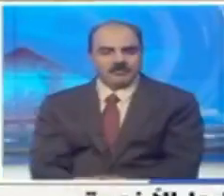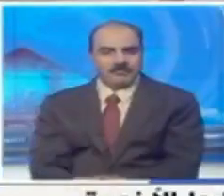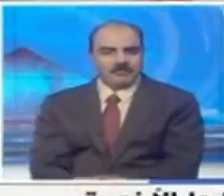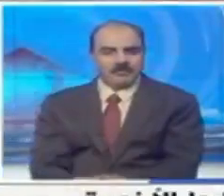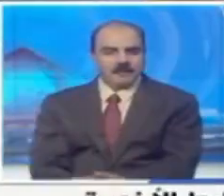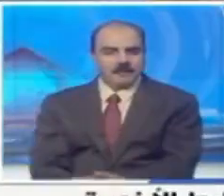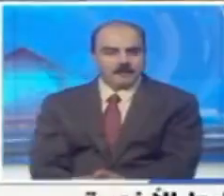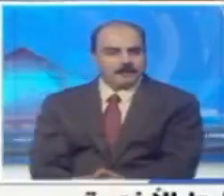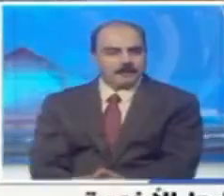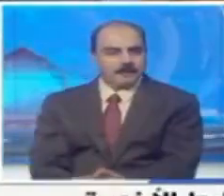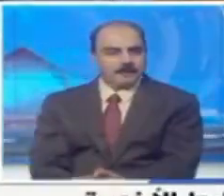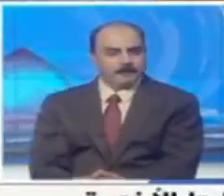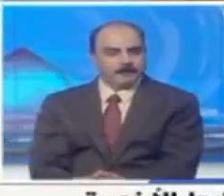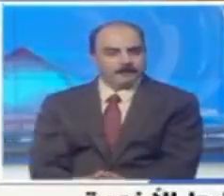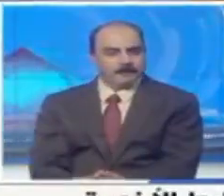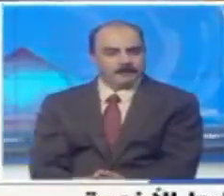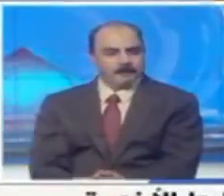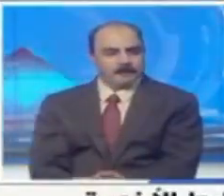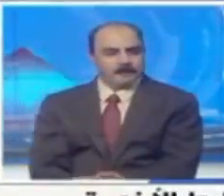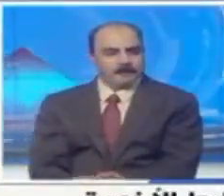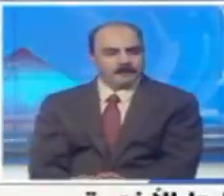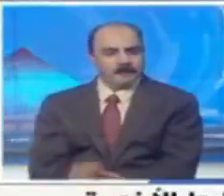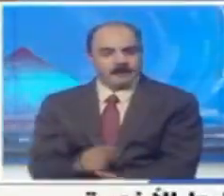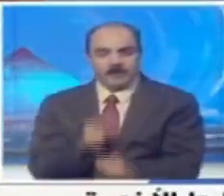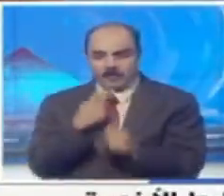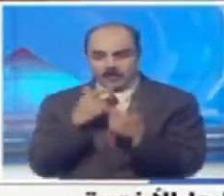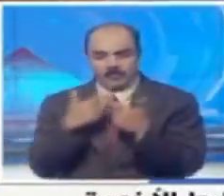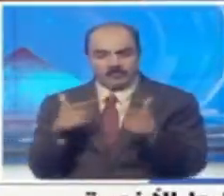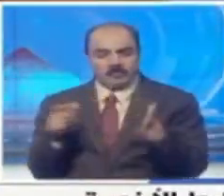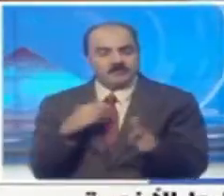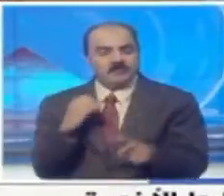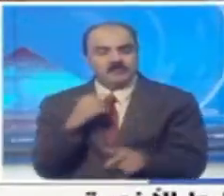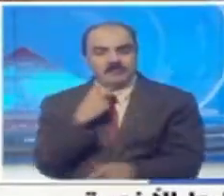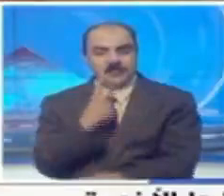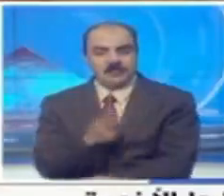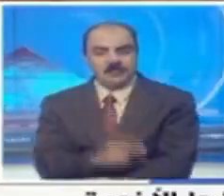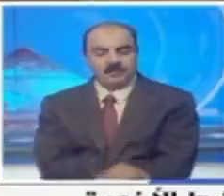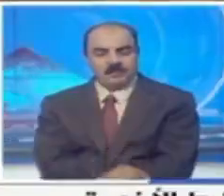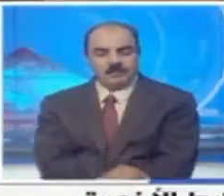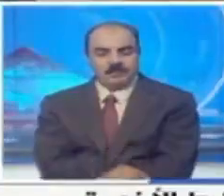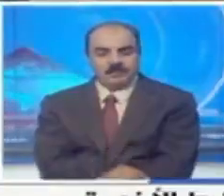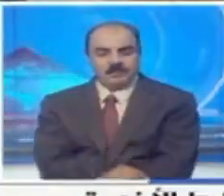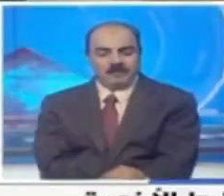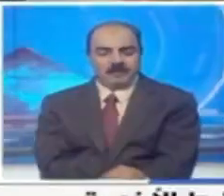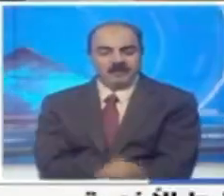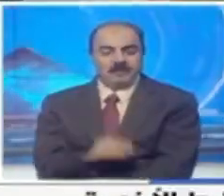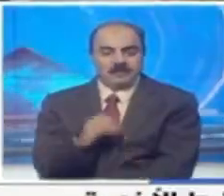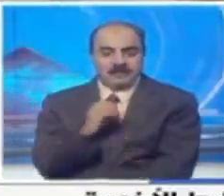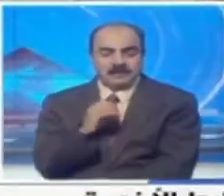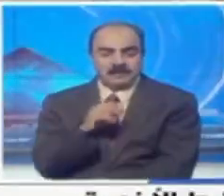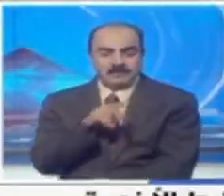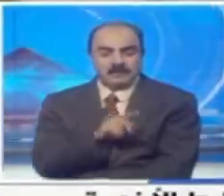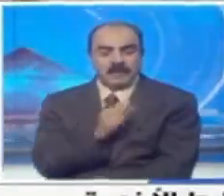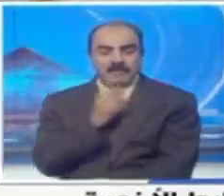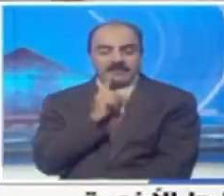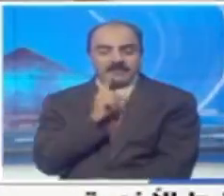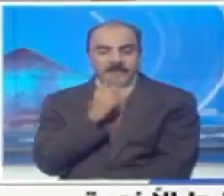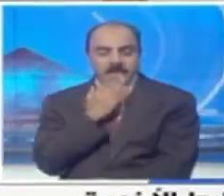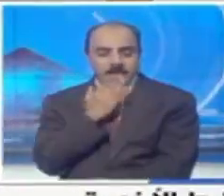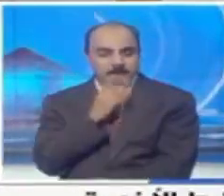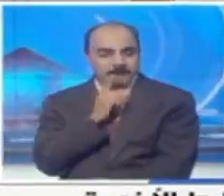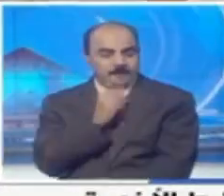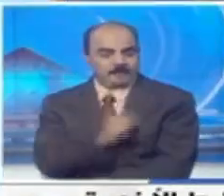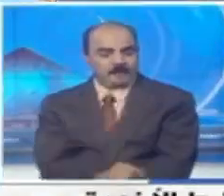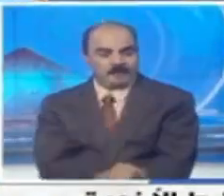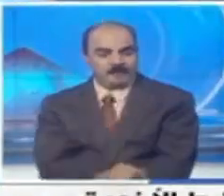كافة الأصعدة. صرح المتحدث الرسمي باسم رئاسة الجمهورية بأن السيد الرئيس وسمو الأمير